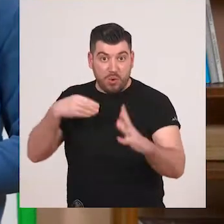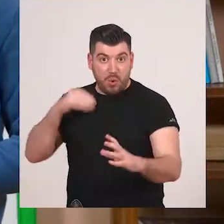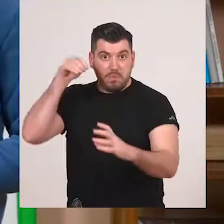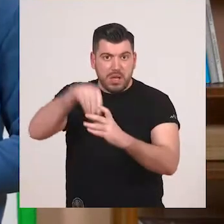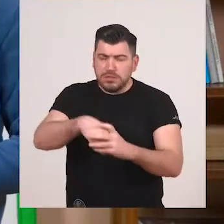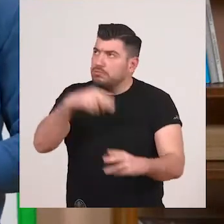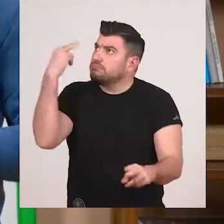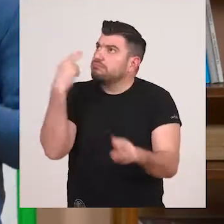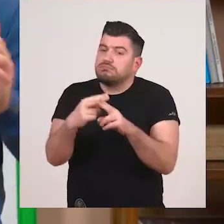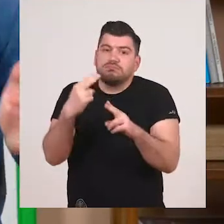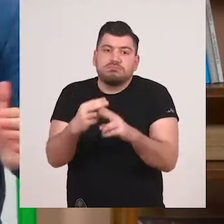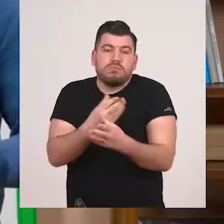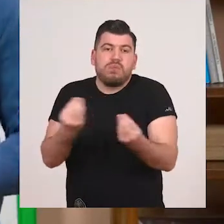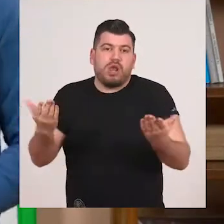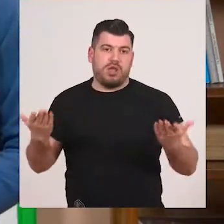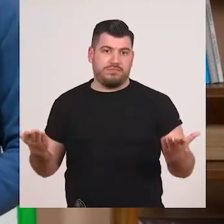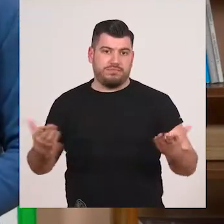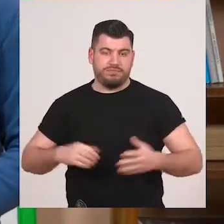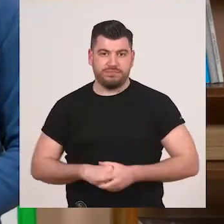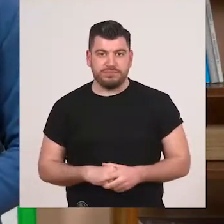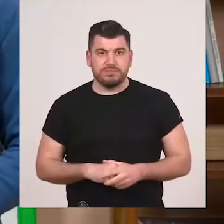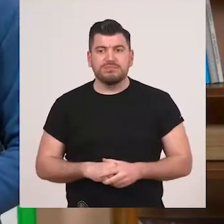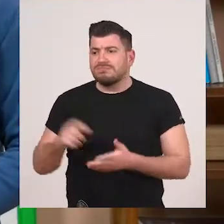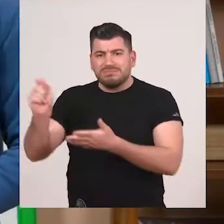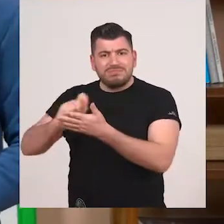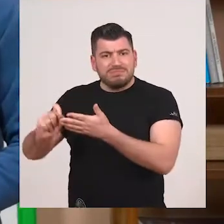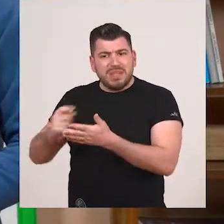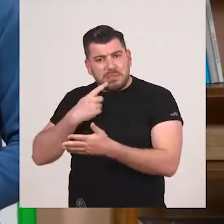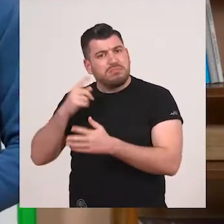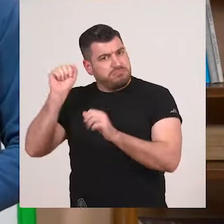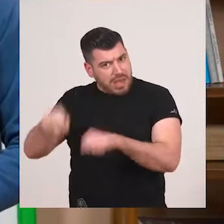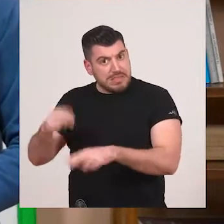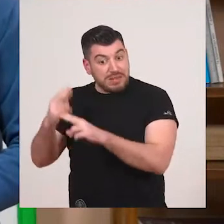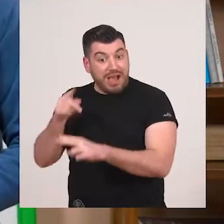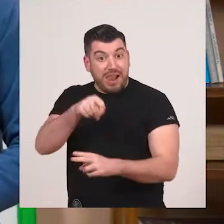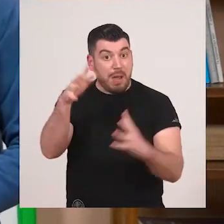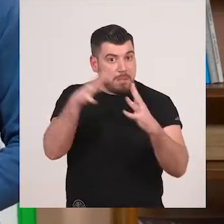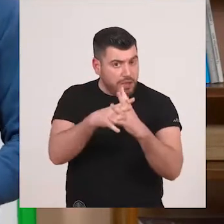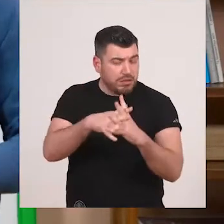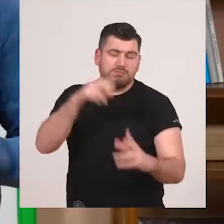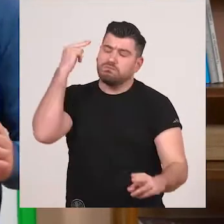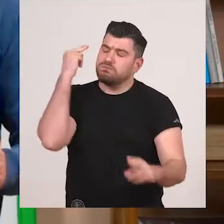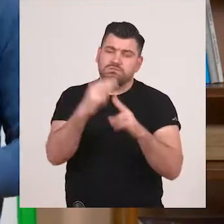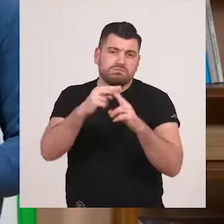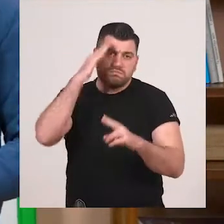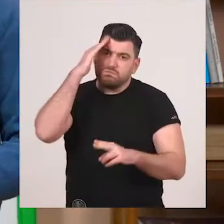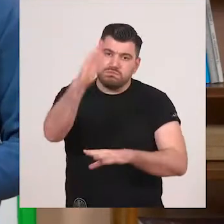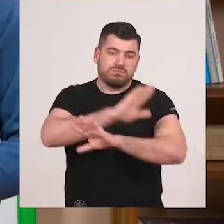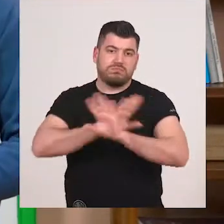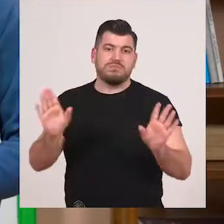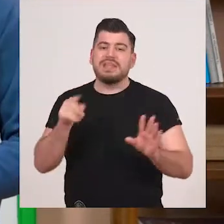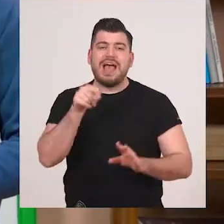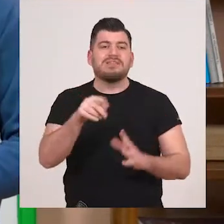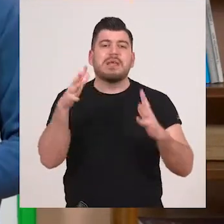ζωής του. Και όχι τις τραγωδίες που έκανε. Για ποια μάχη μιλάμε? Μα για τη μάχη του